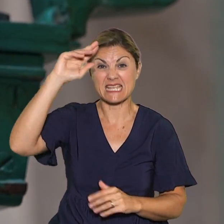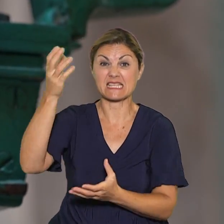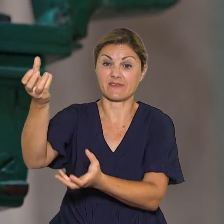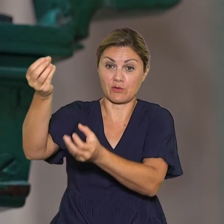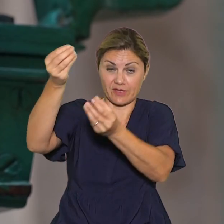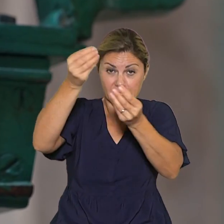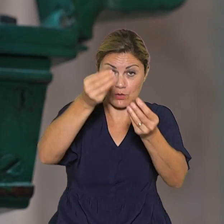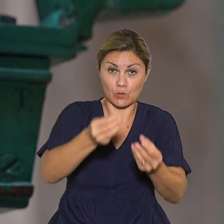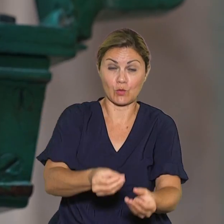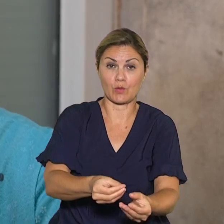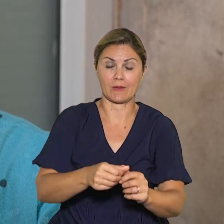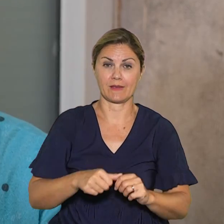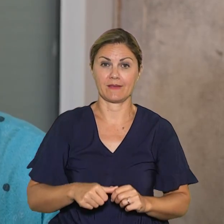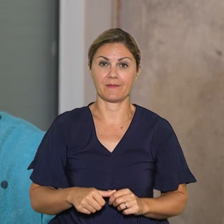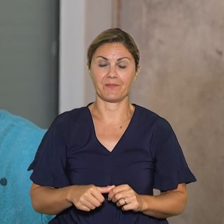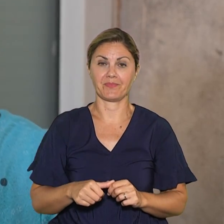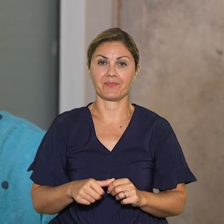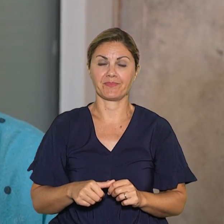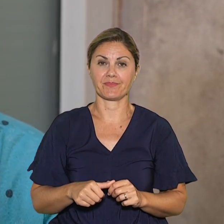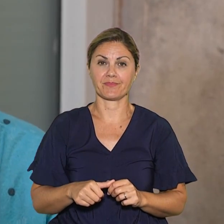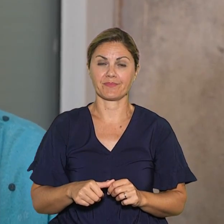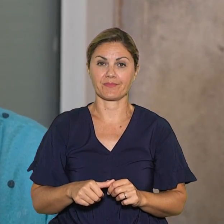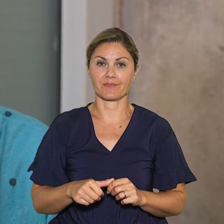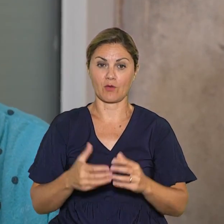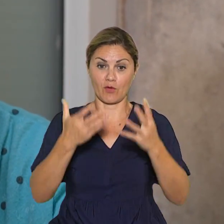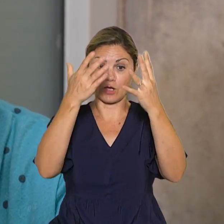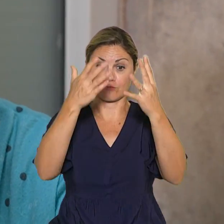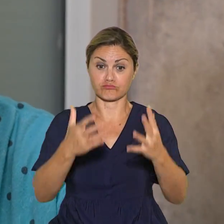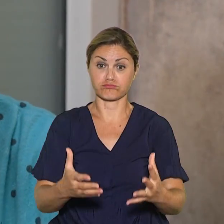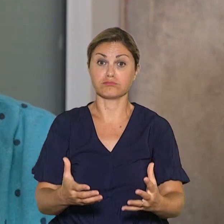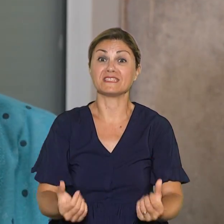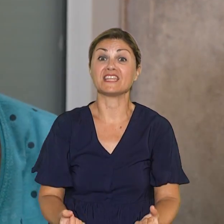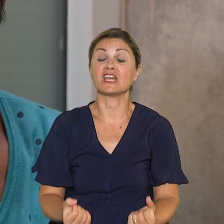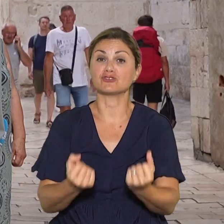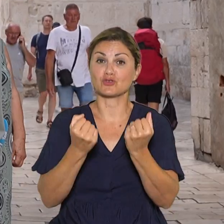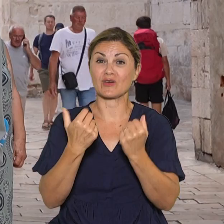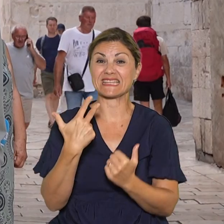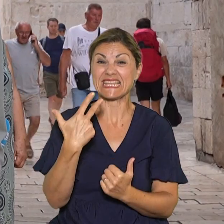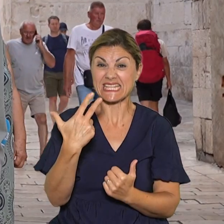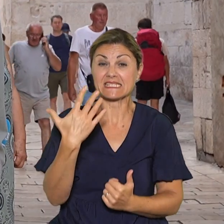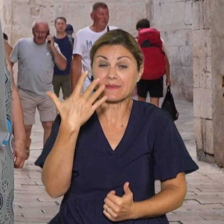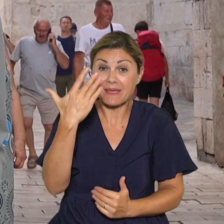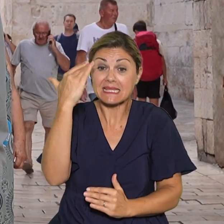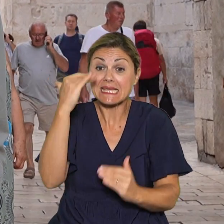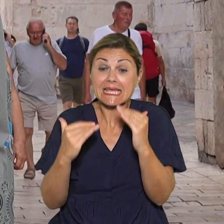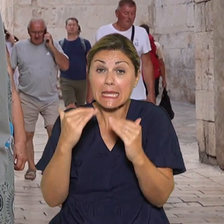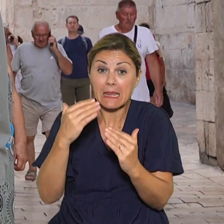jer ovo je Livano, ovo je u komadu i teška je, 35 kila.